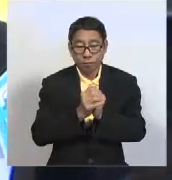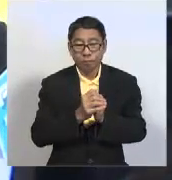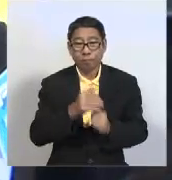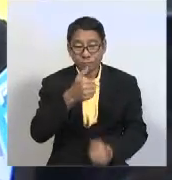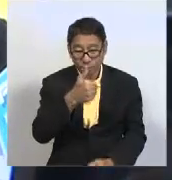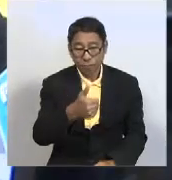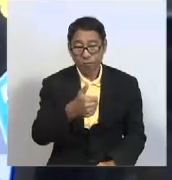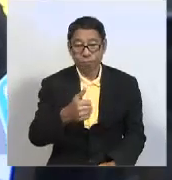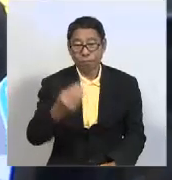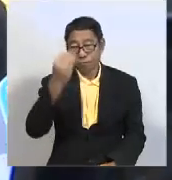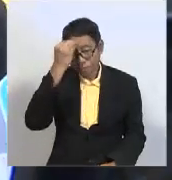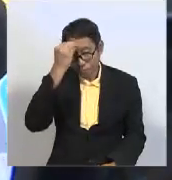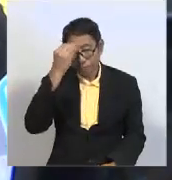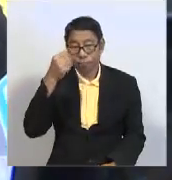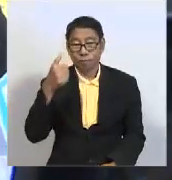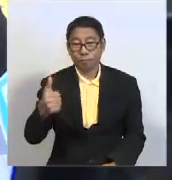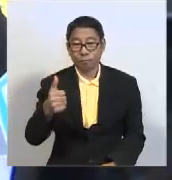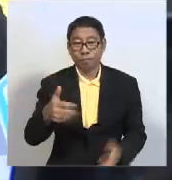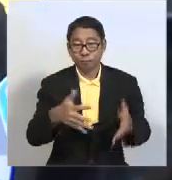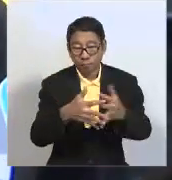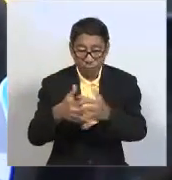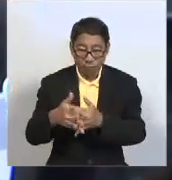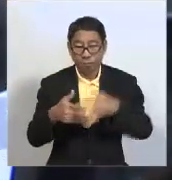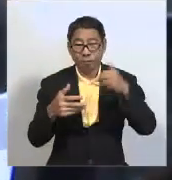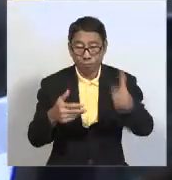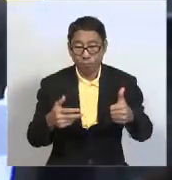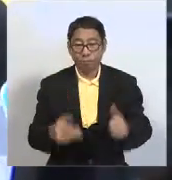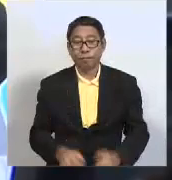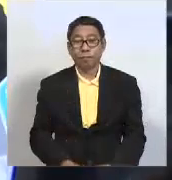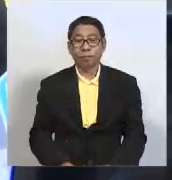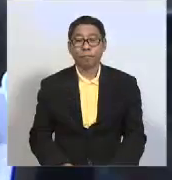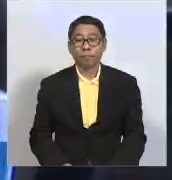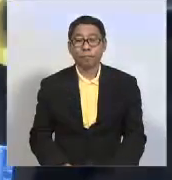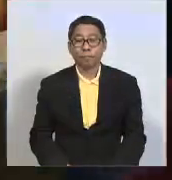ดีญี่ปุ่นก็ดีอเมริกันแล้วก็ควรจะดีด้วย